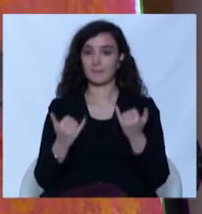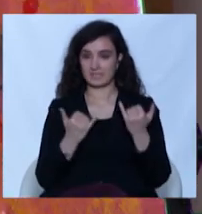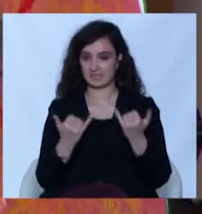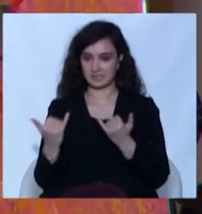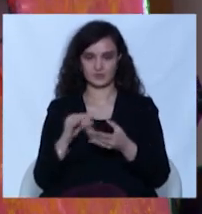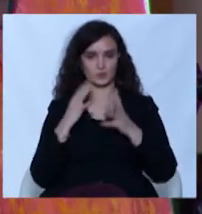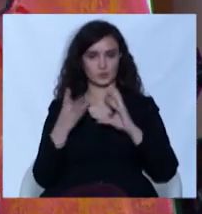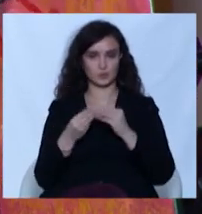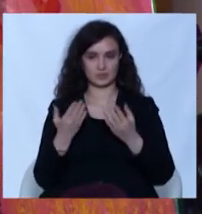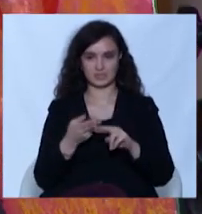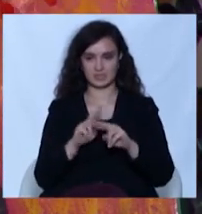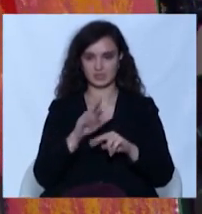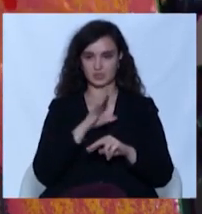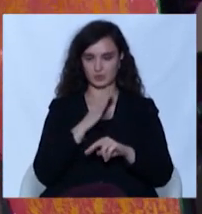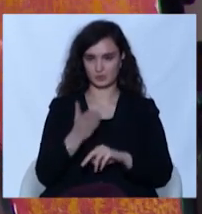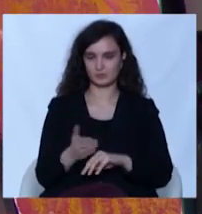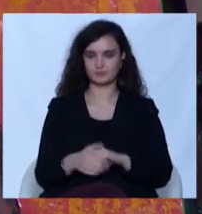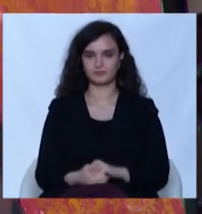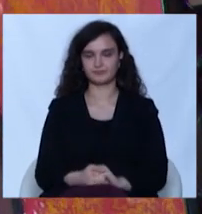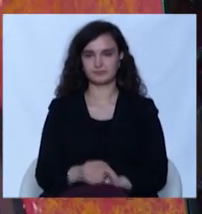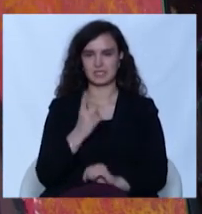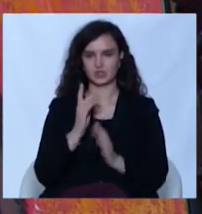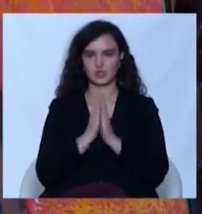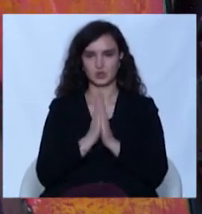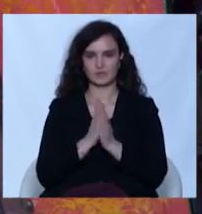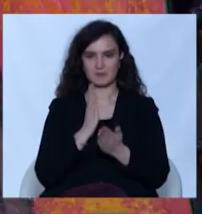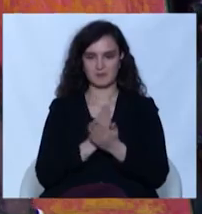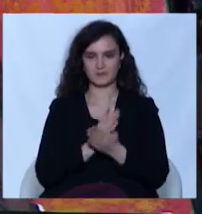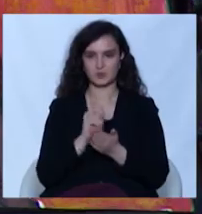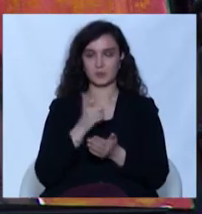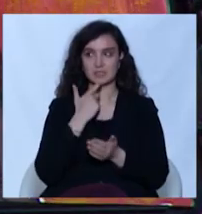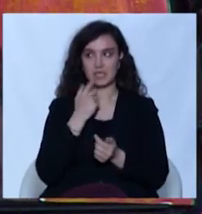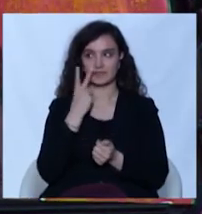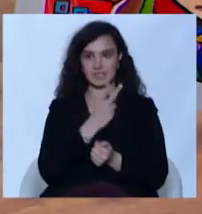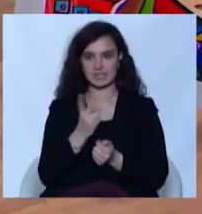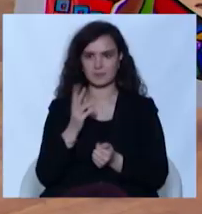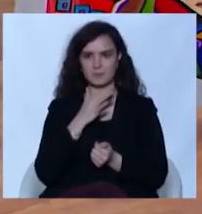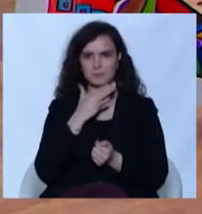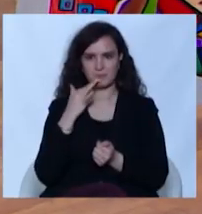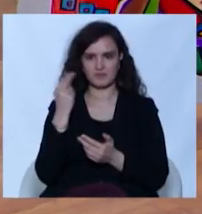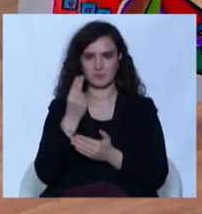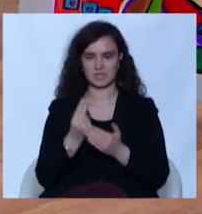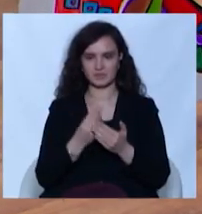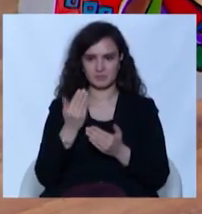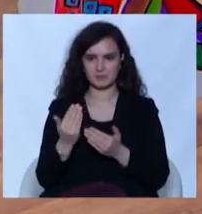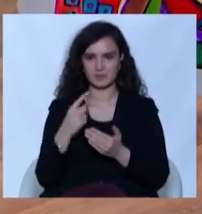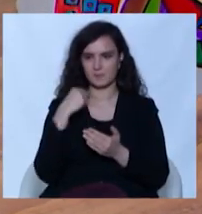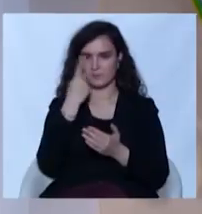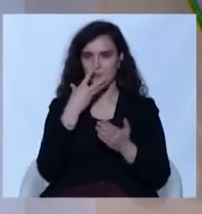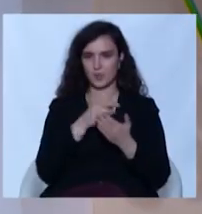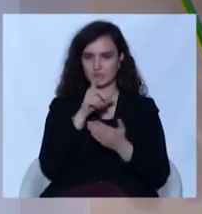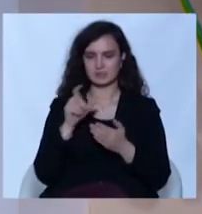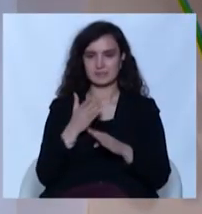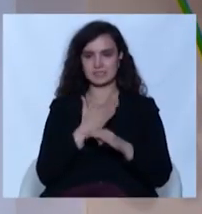დღეისათვის სულ ეს იყო. ერთი თხოვნა მაქვს, რომ დაათვალიერეთ ბევრი მხატვრები, პორტრეტისტები,